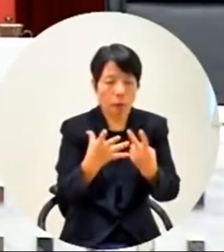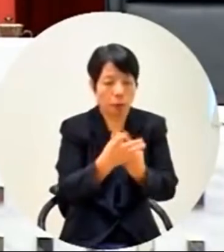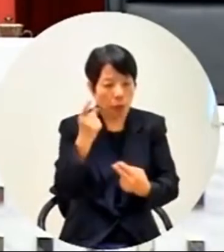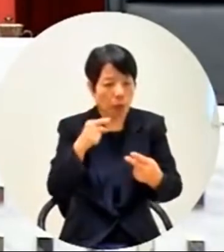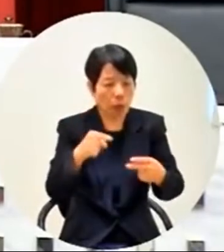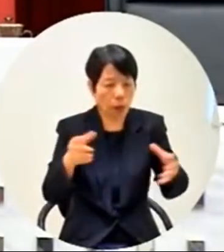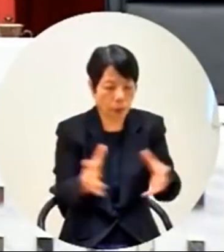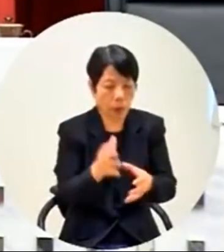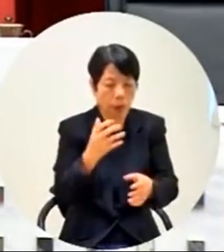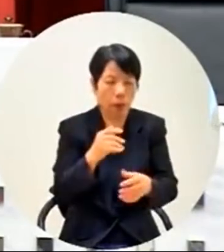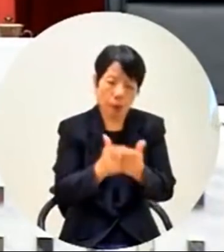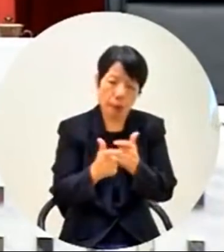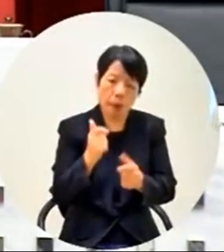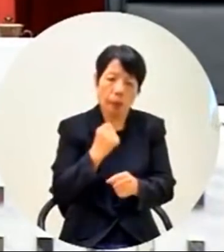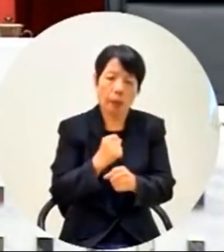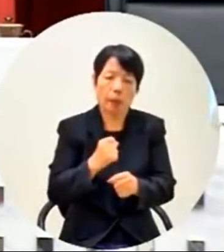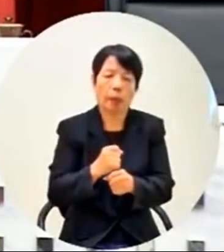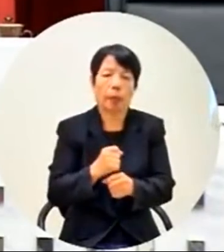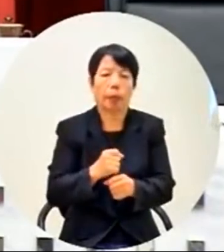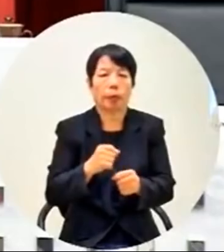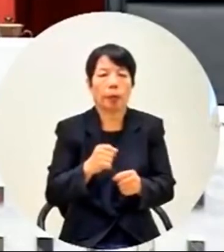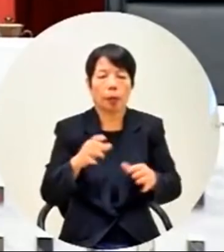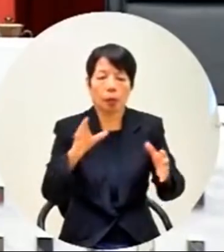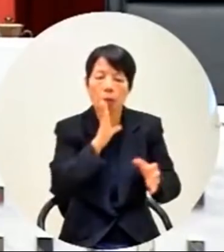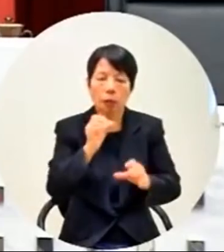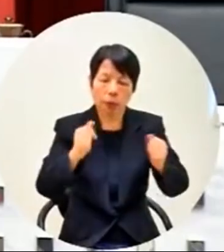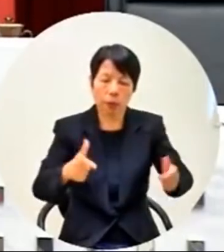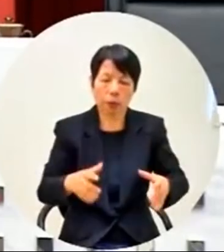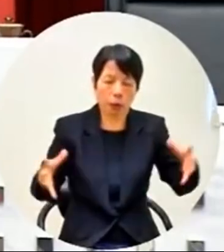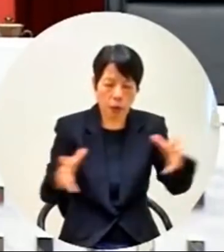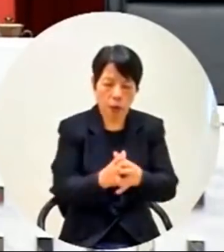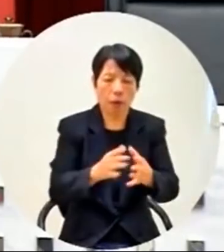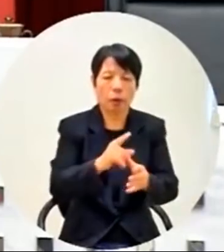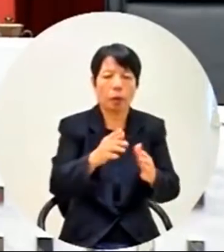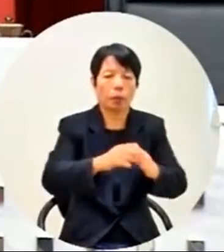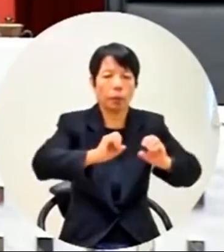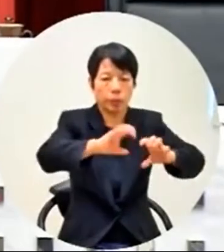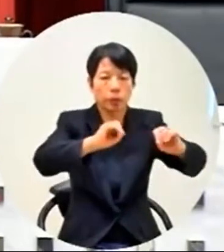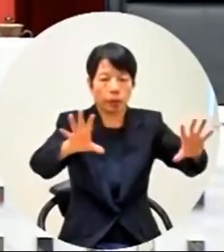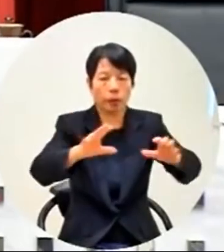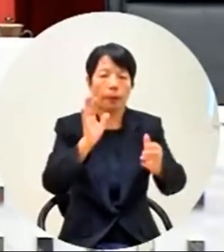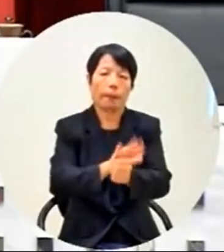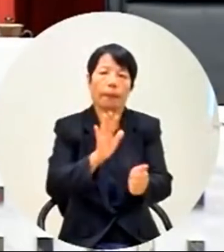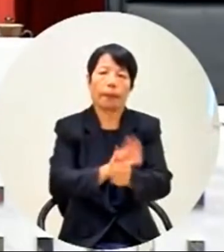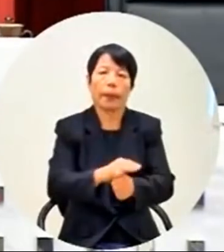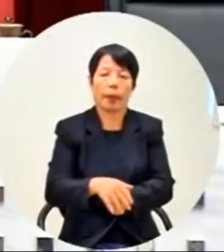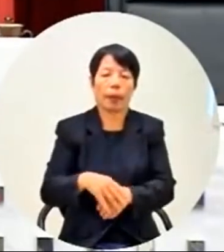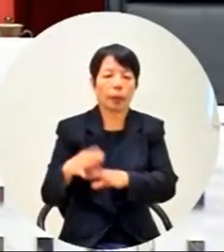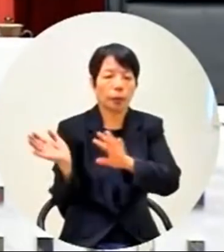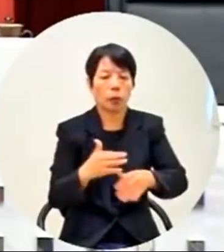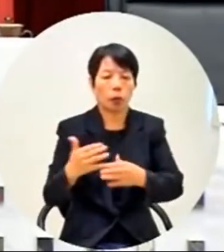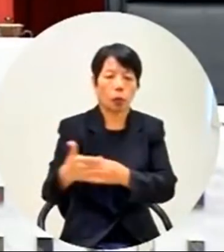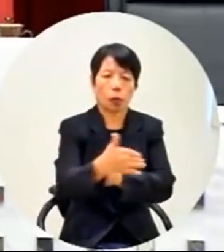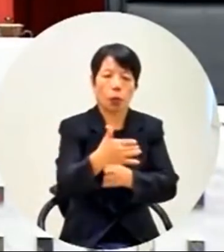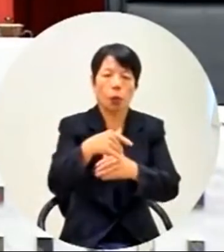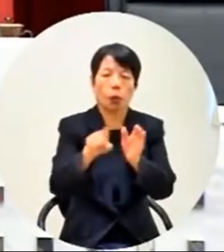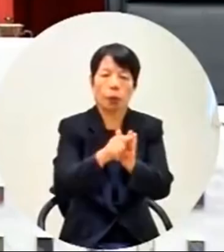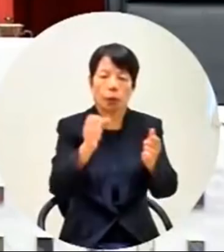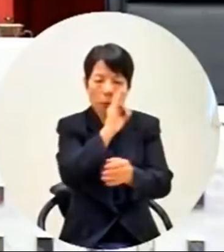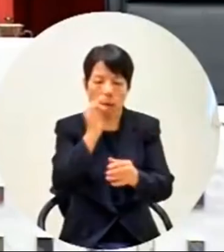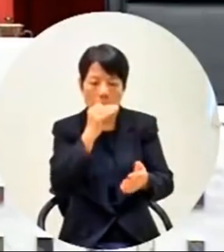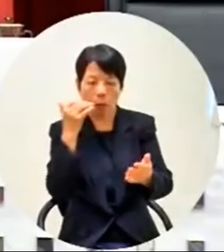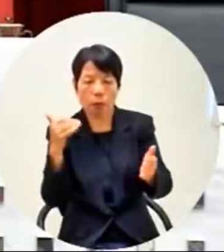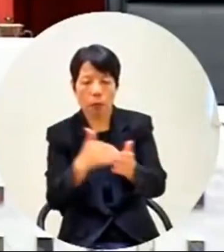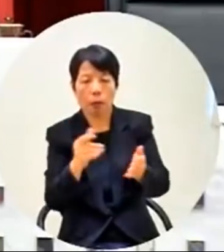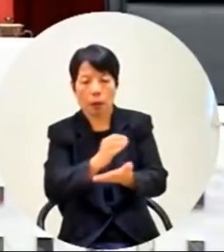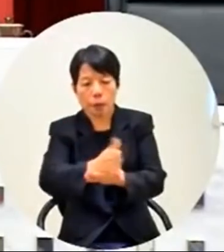好，那我想李雅竹的议员的意思也是这样，是不是扩大通路啊？扩大帮石目鱼去找出好他们的出路。